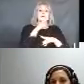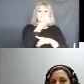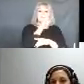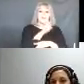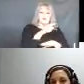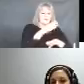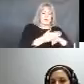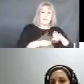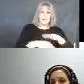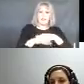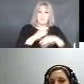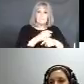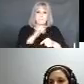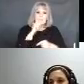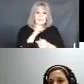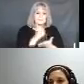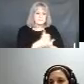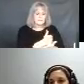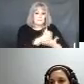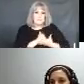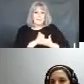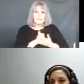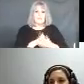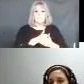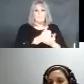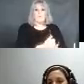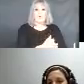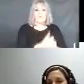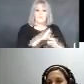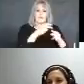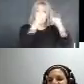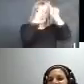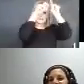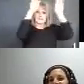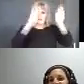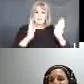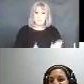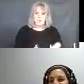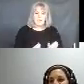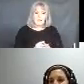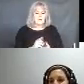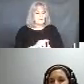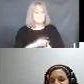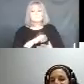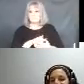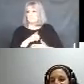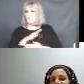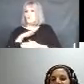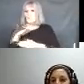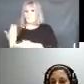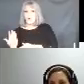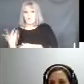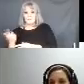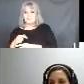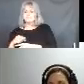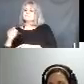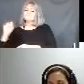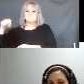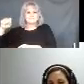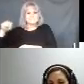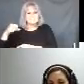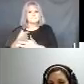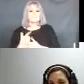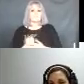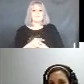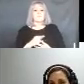Om te gaan bid. OK. Die lamman, wat was hy binne in die tempel of buite die tempel? buiten. Buiten die